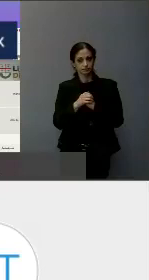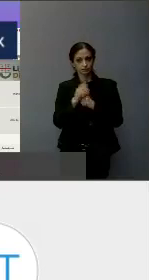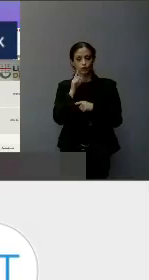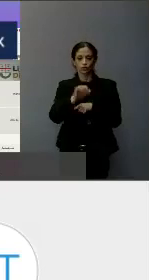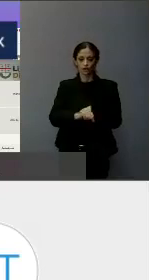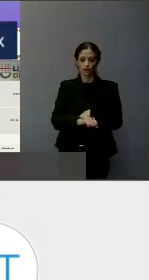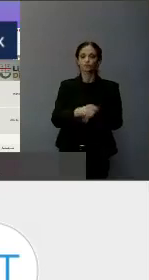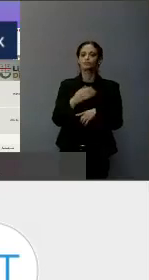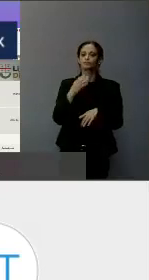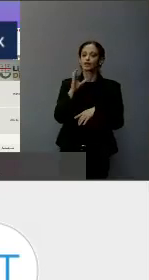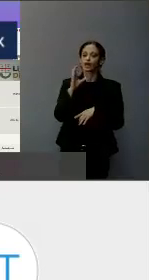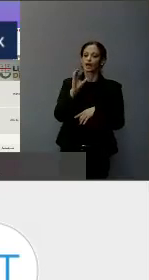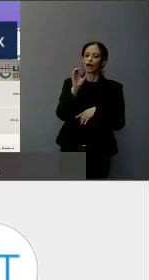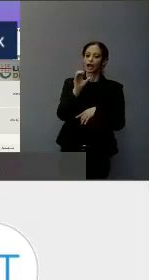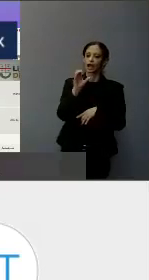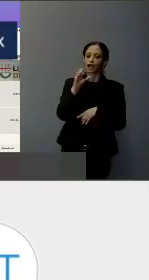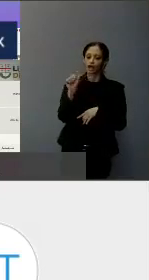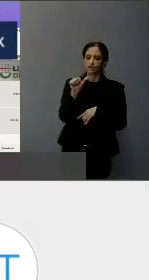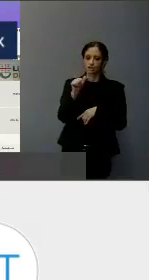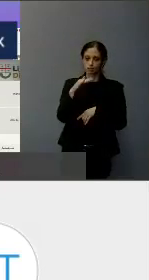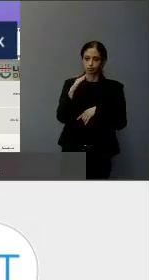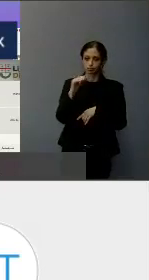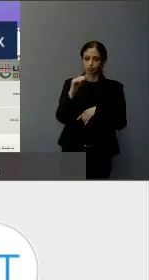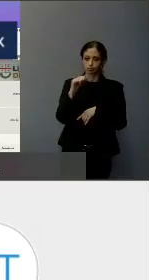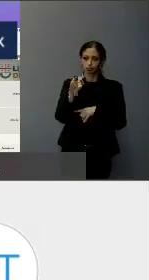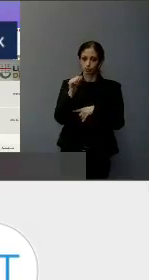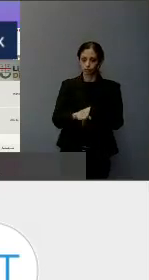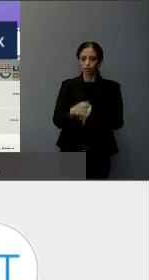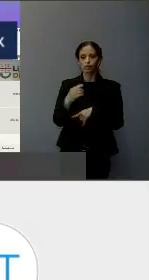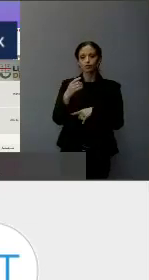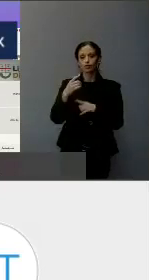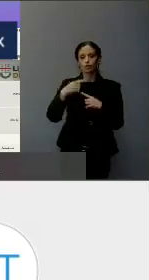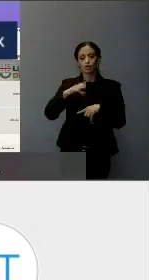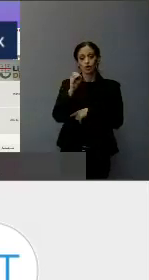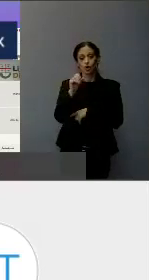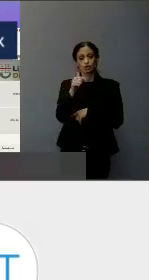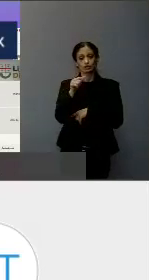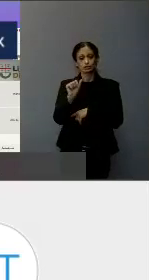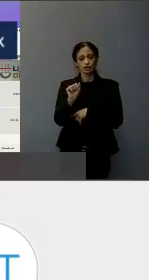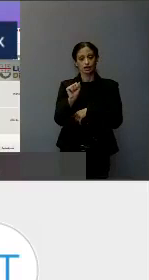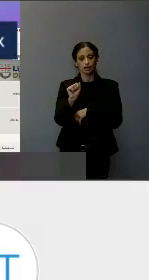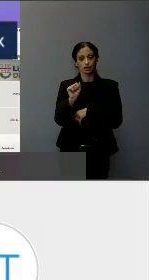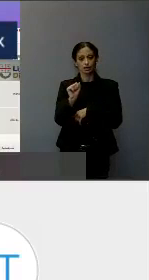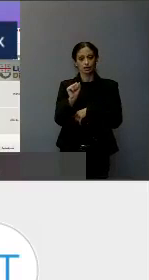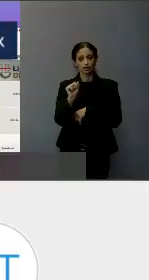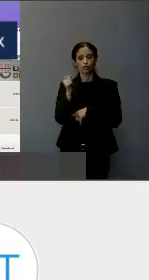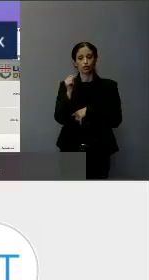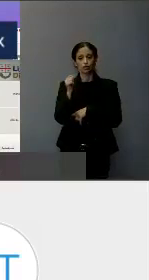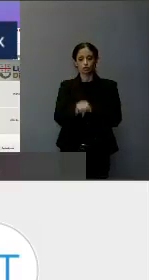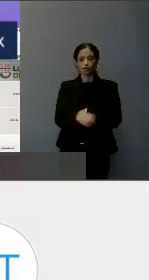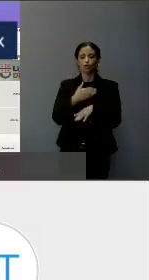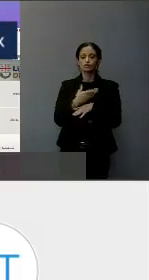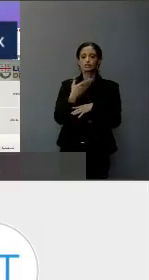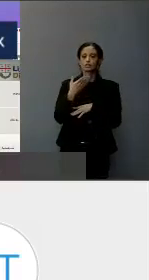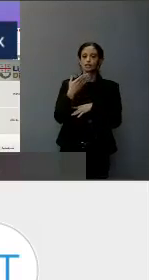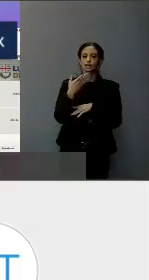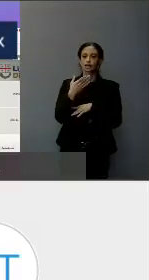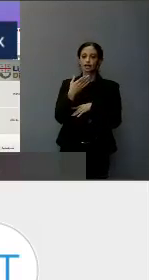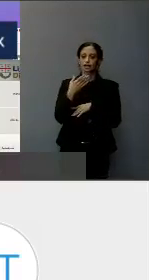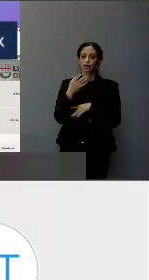contrario consigliere cassiba dario consigliere costa contrario consigliere